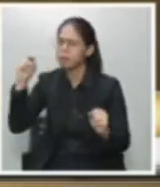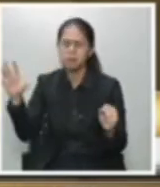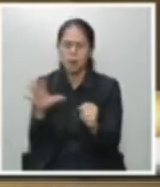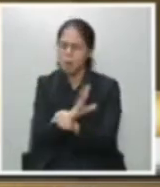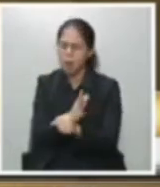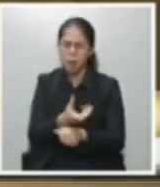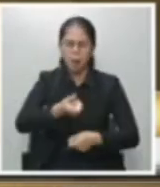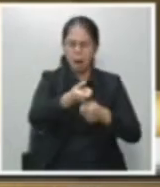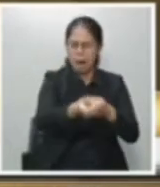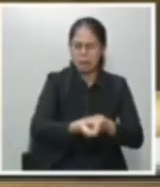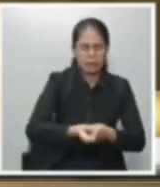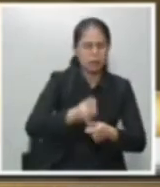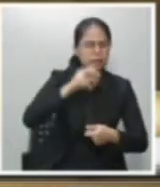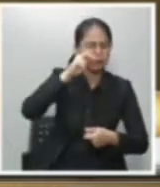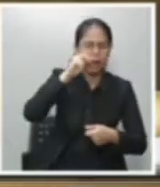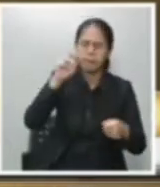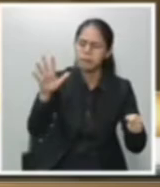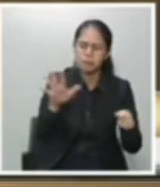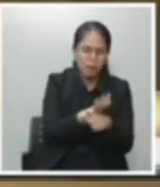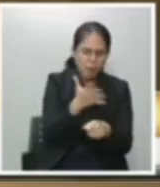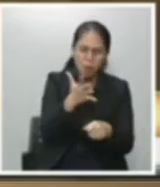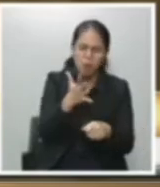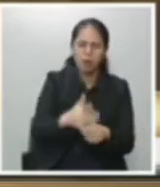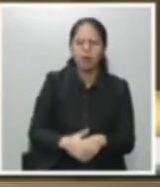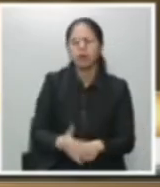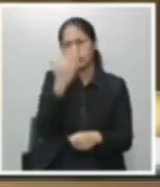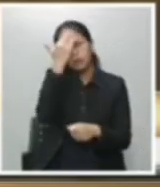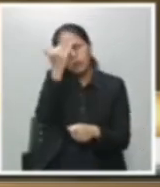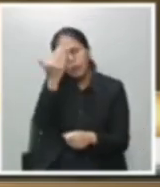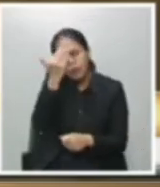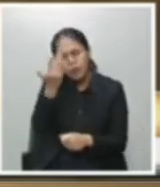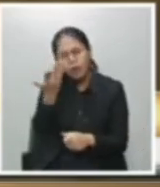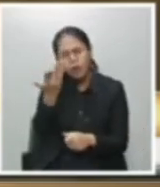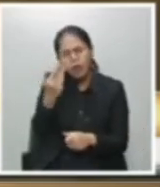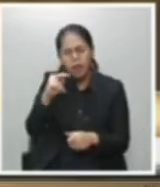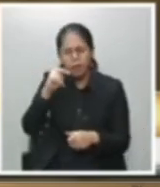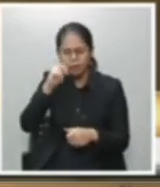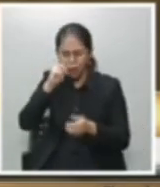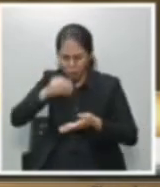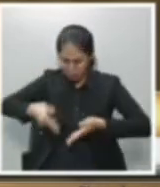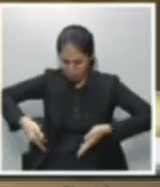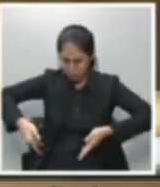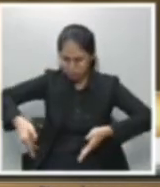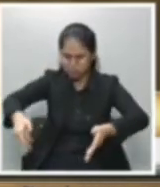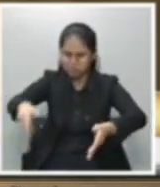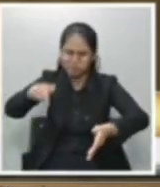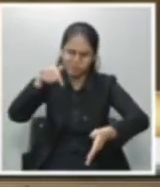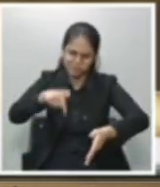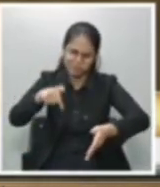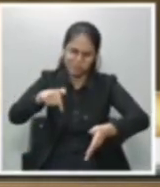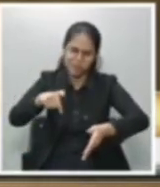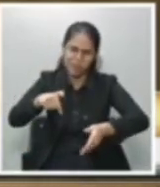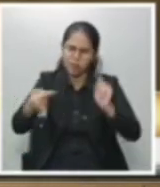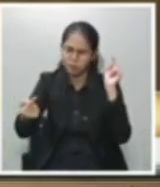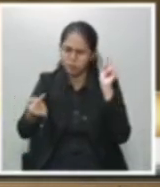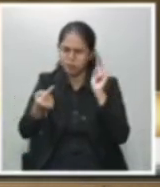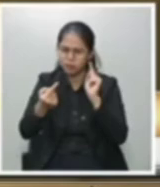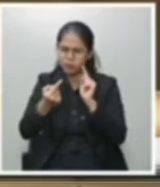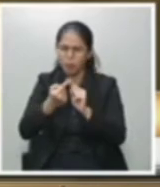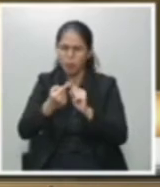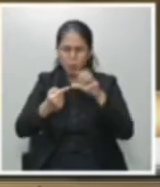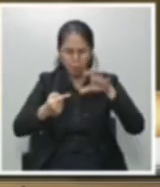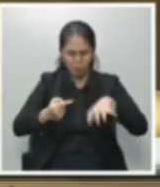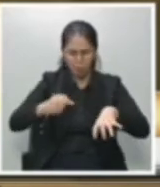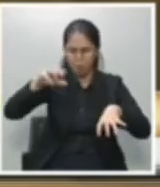ตรไม่เพียงพอเกิดขึ้นจากแหล่งน้ำหนองน้ำแซงเนี่ยค่ะซึ่งเป็นแหล่งน้ำที่ใช้ร่วมกันประมาณ3ห